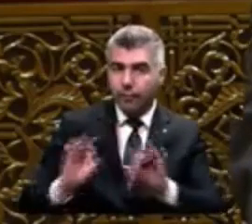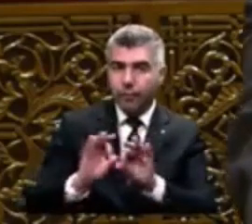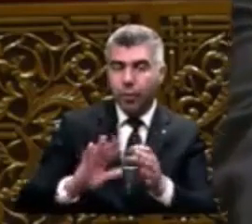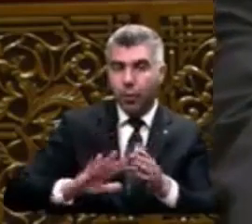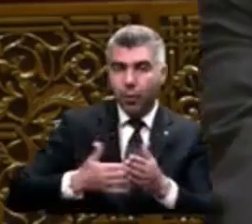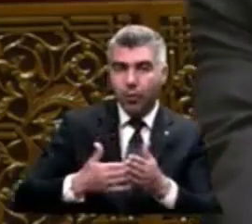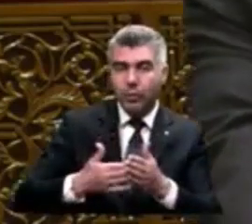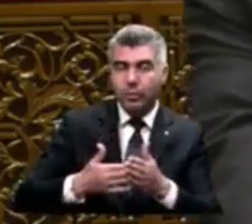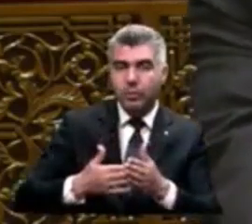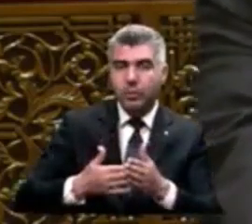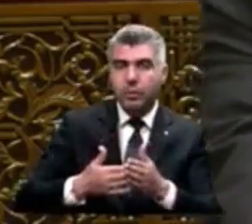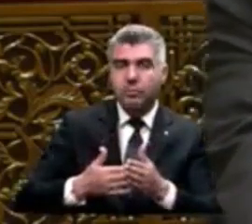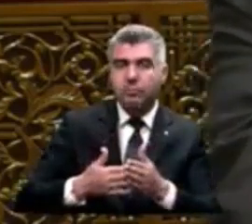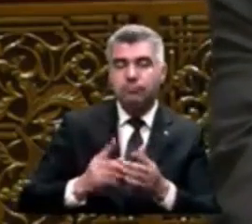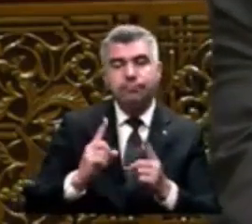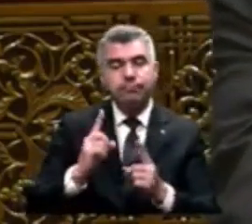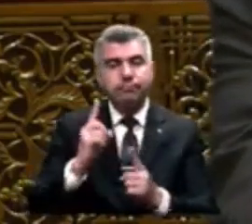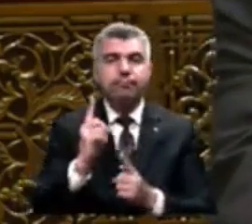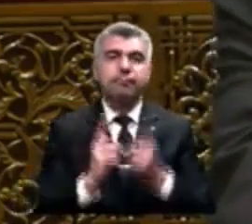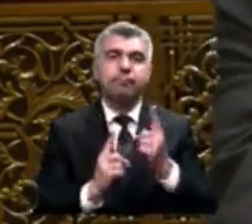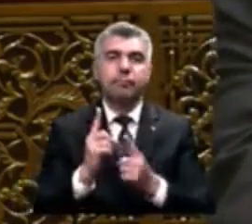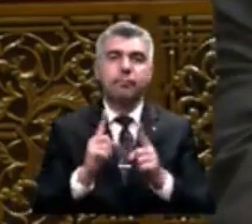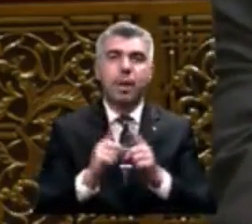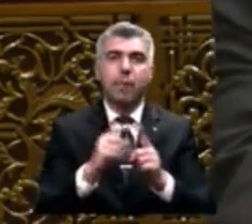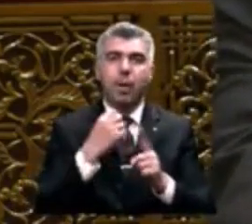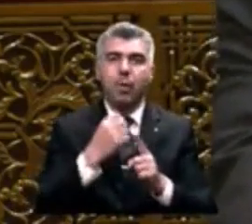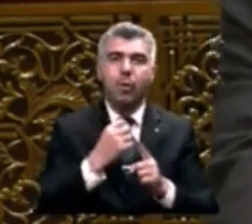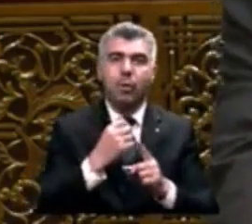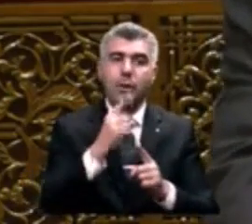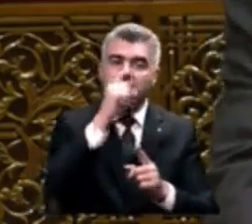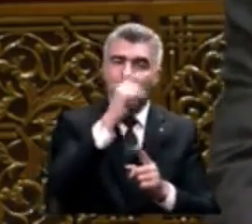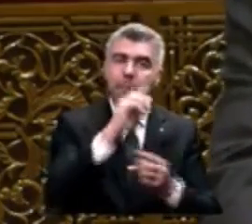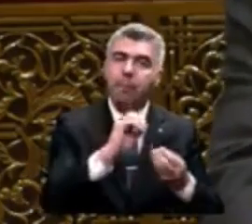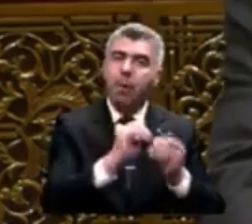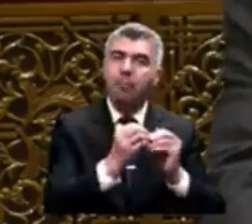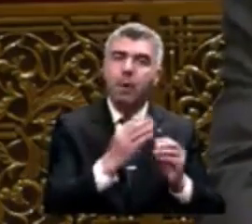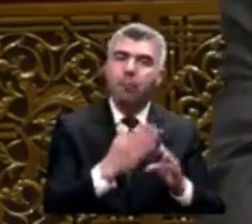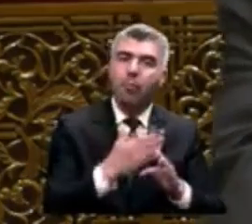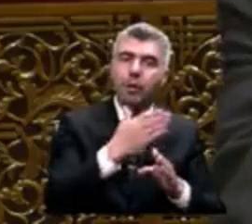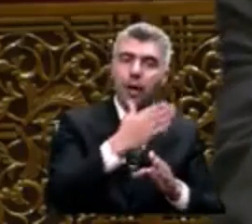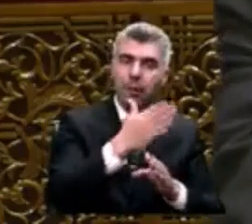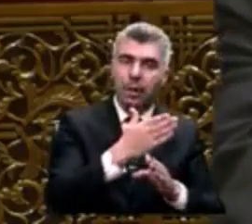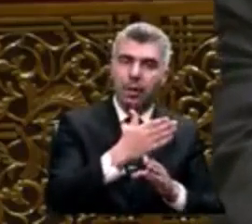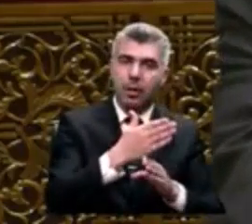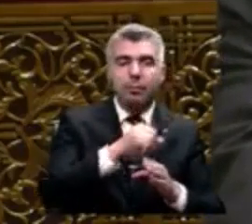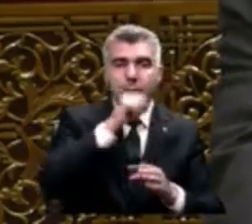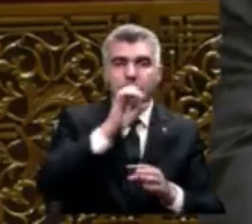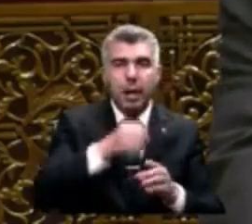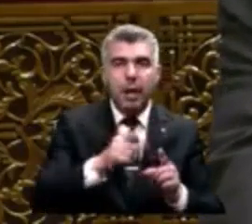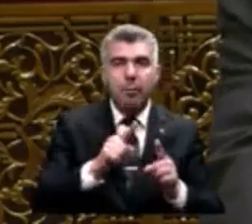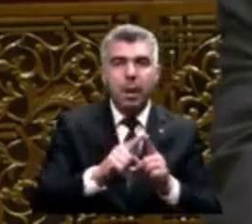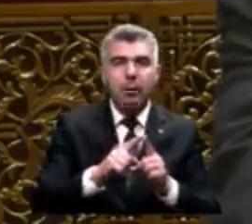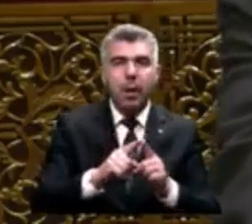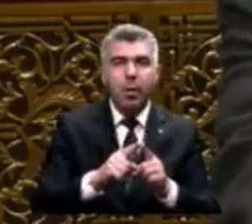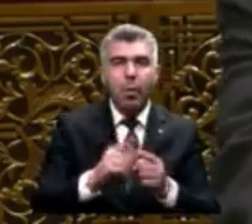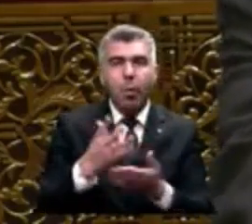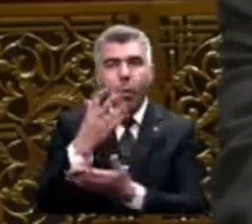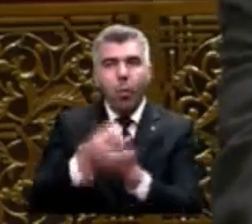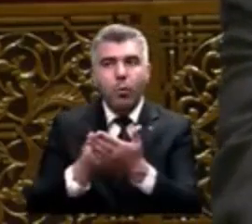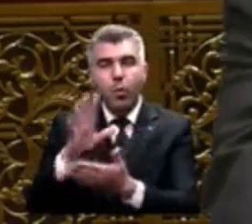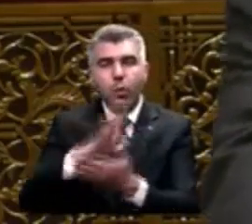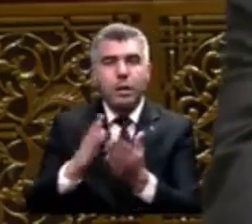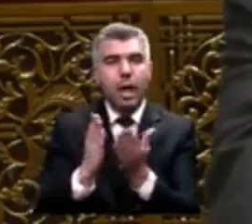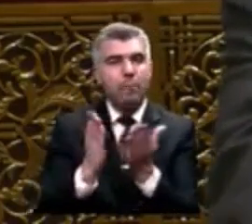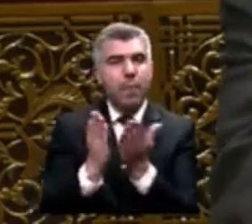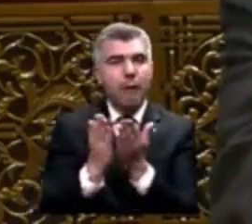قد نصل الى بعض الامور التي لا يحمد عقباها. حنا بغينا التعليم، بغيناك تنجح، بغينا ولاد المغاربه يقراو، بغينا يكون